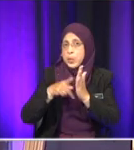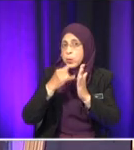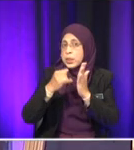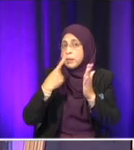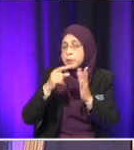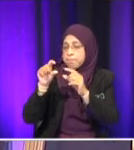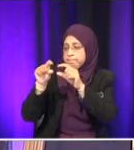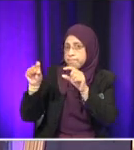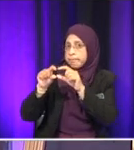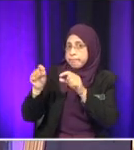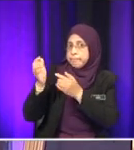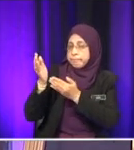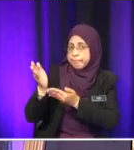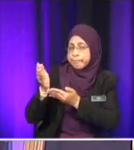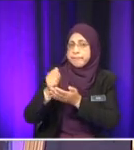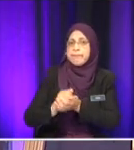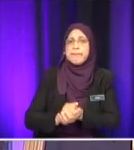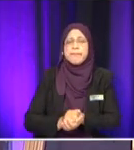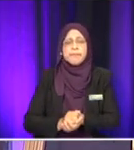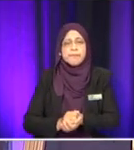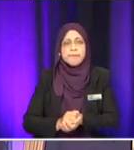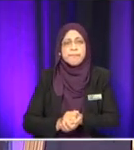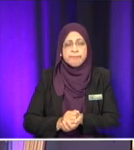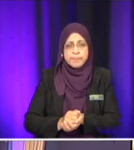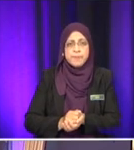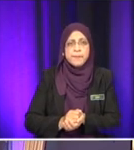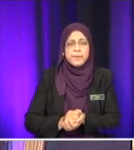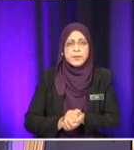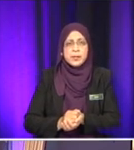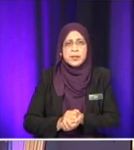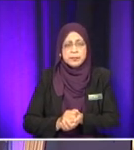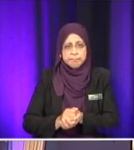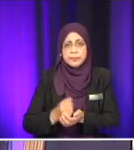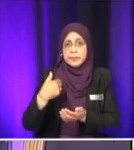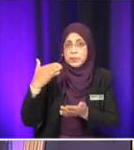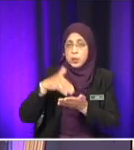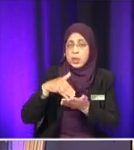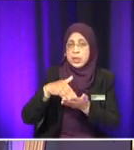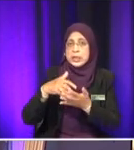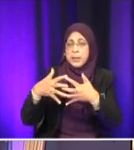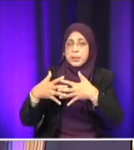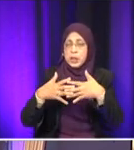Oke expression nism berkembang di Amerika Serikat